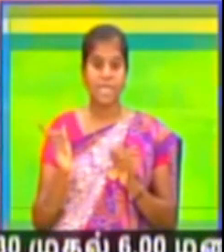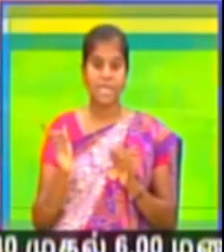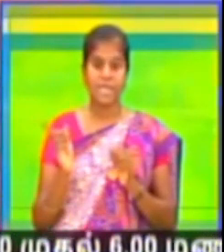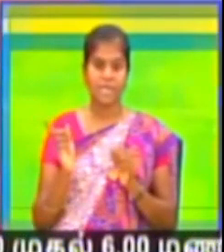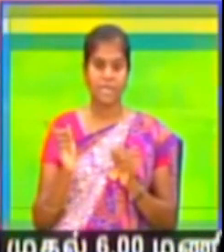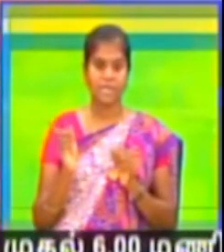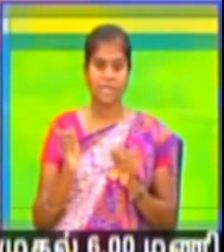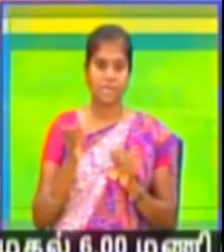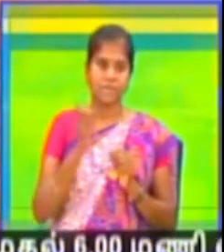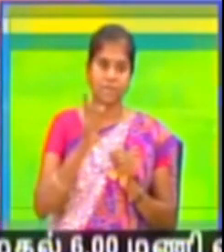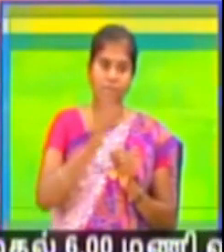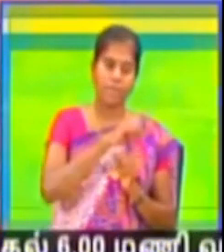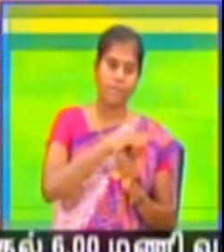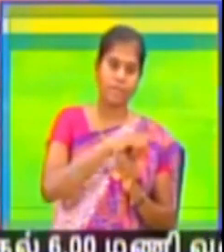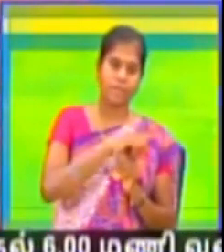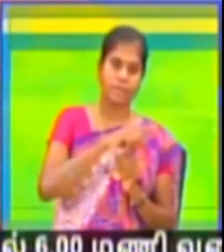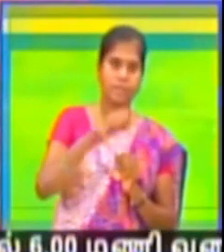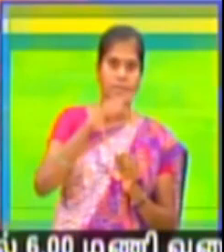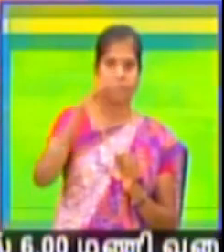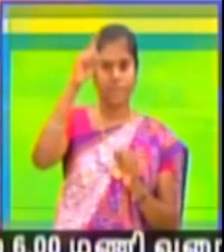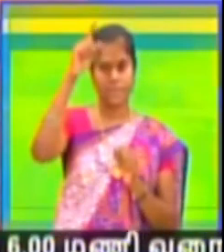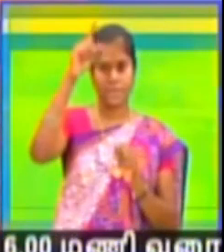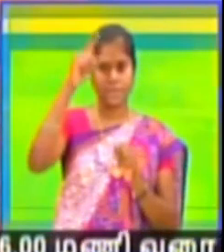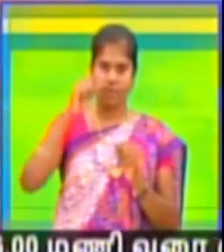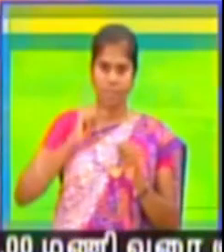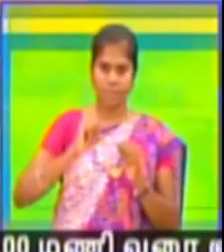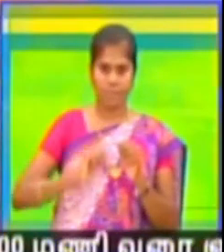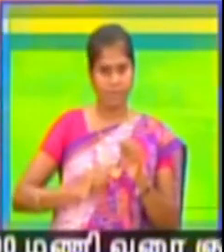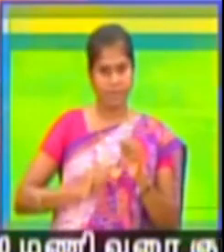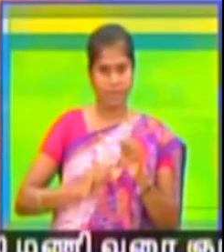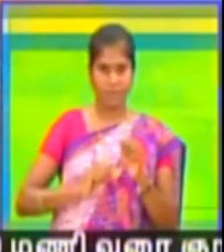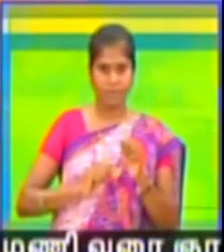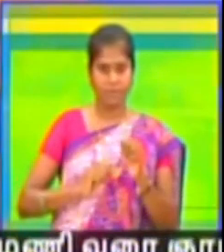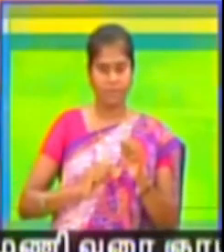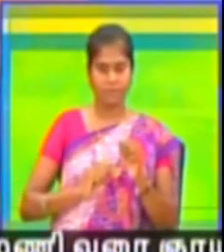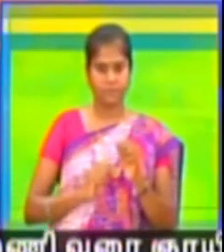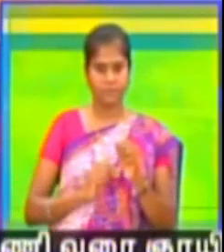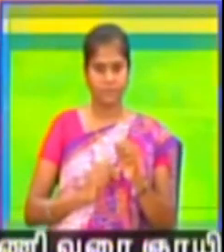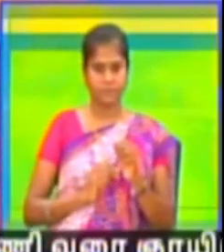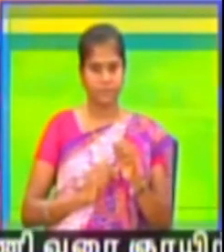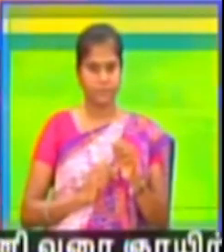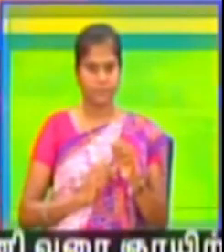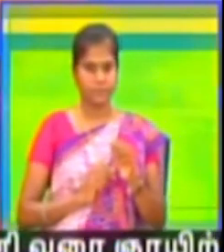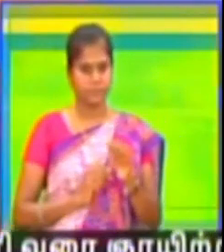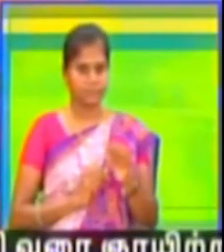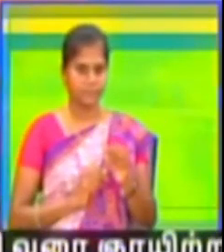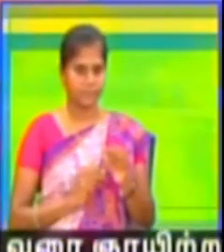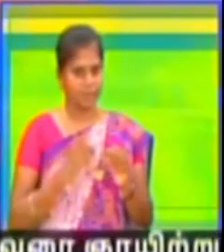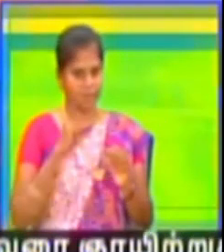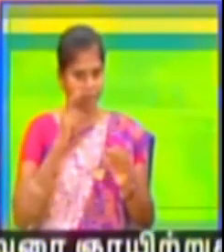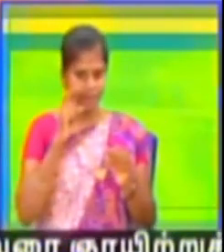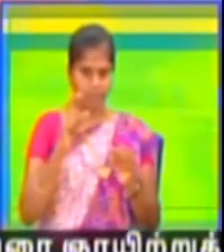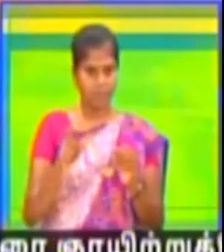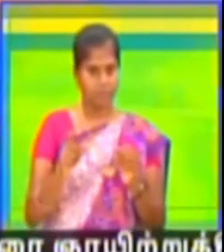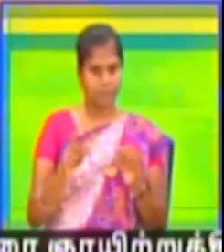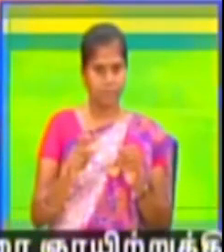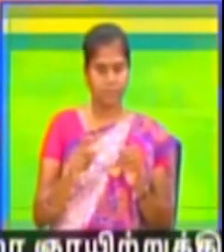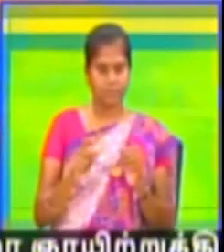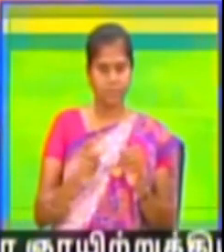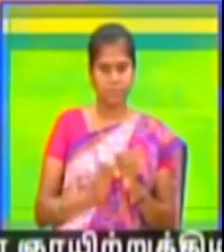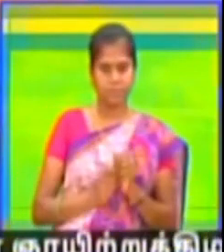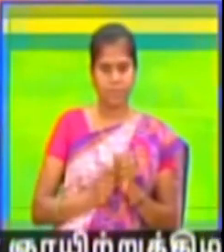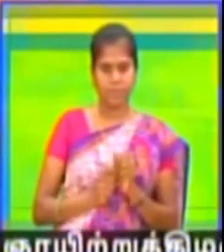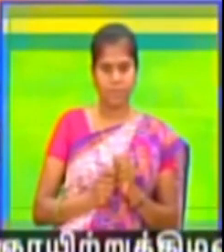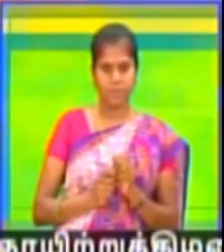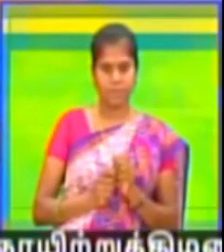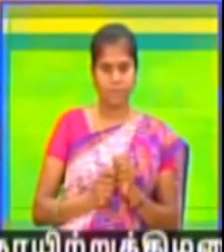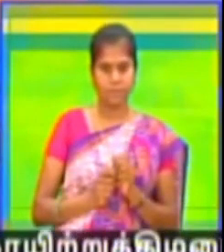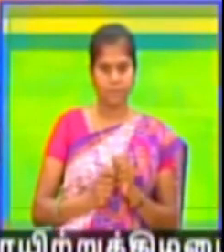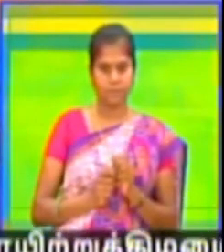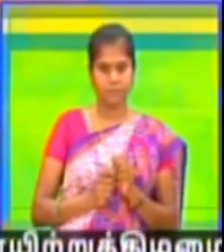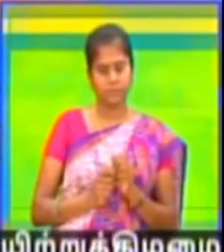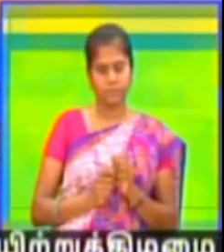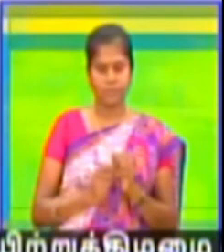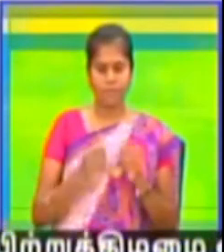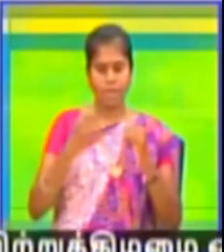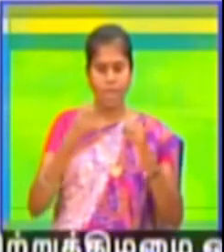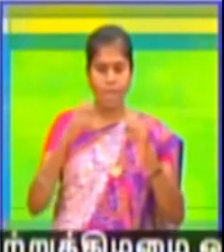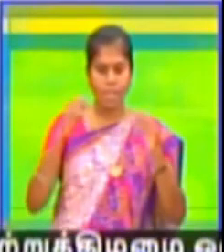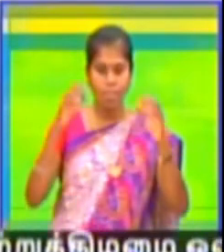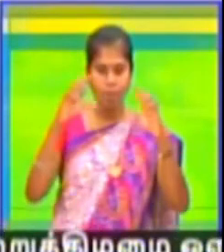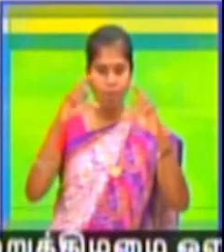மேற்கே என்ன இருக்குது, வடக்கே என்ன இருக்குது, தெற்கே என்ன இருக்குது அப்படிங்கிறத பற்றி எல்லைகளாக நாம் பார்க்க